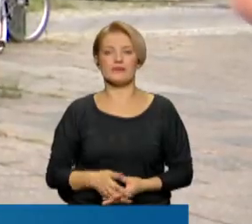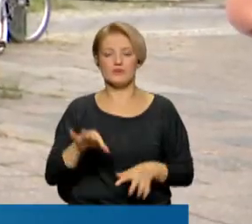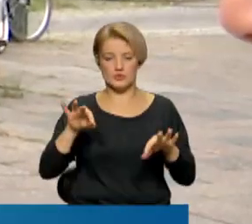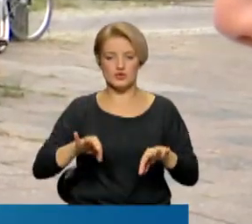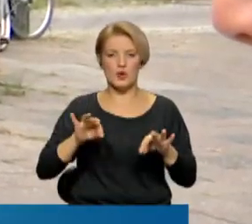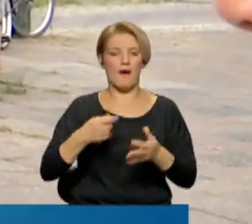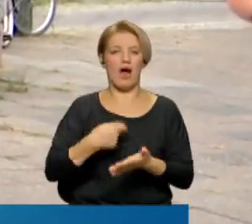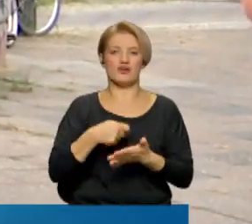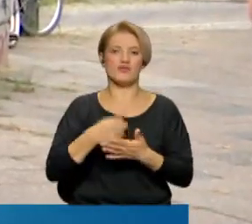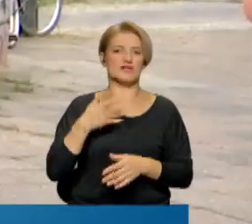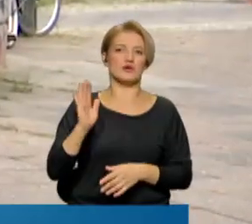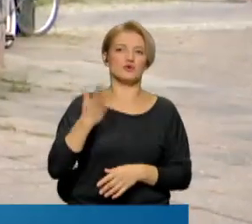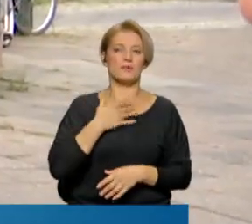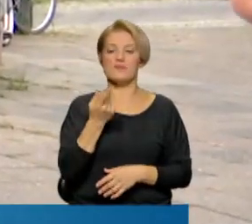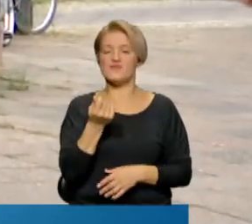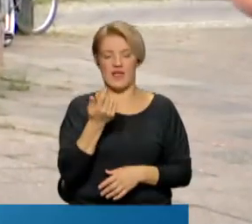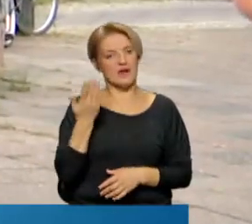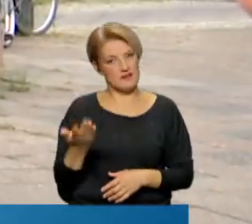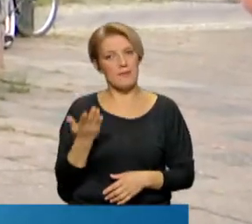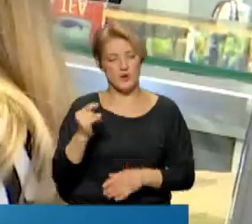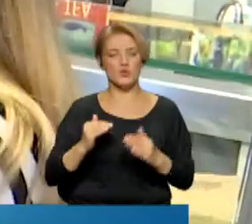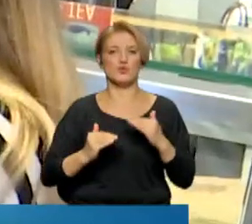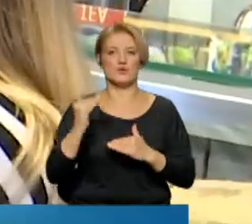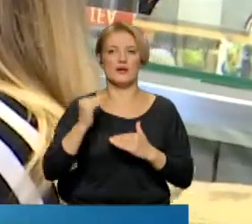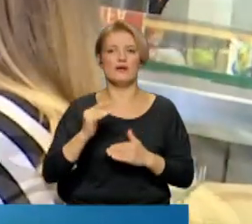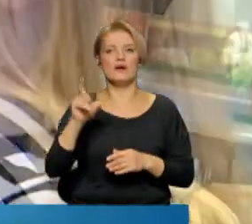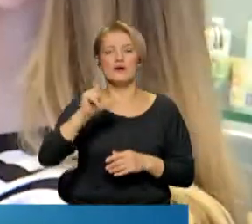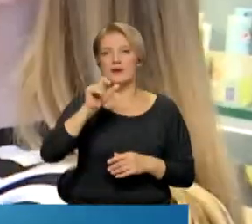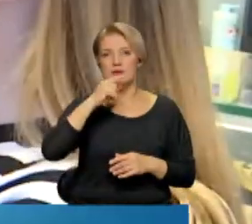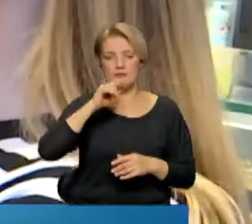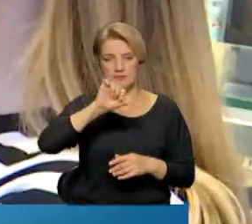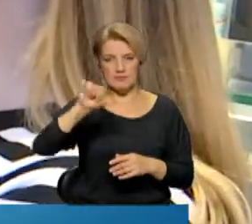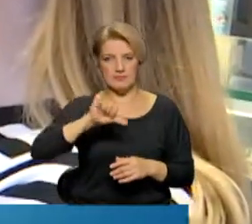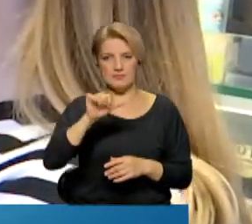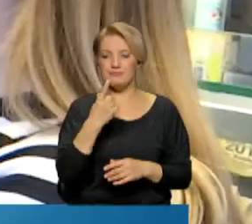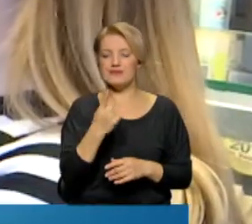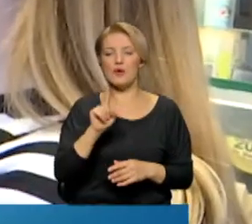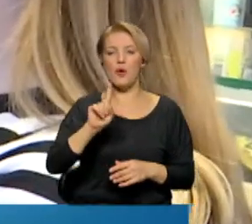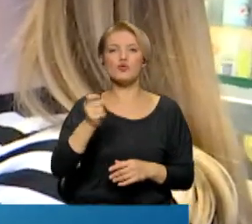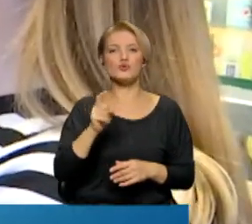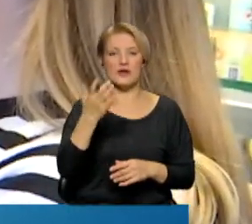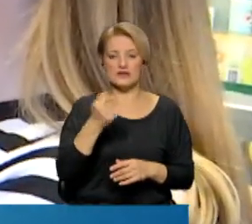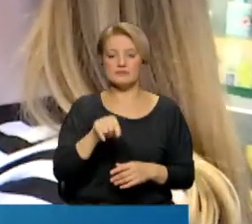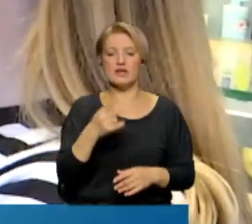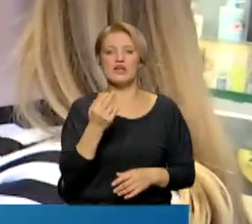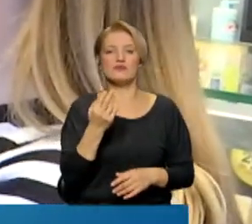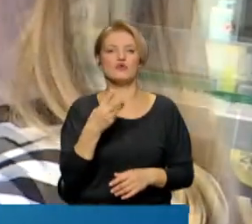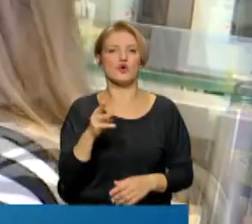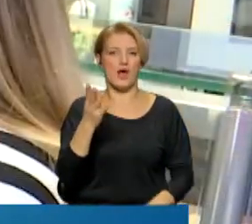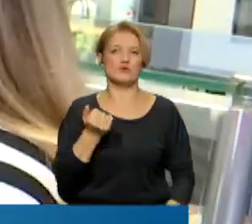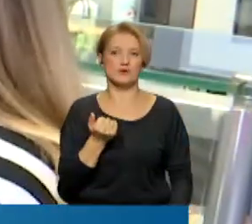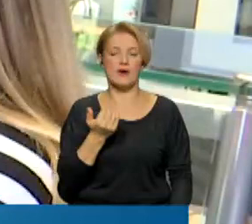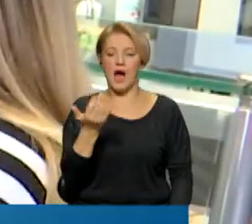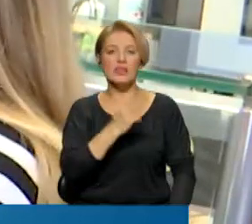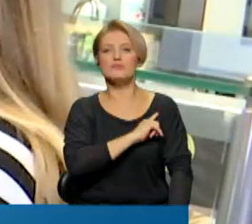Şu anda alışverişe gidiyorum. Fiyatlar tabii ki yükseldi. Ayçiçek yani 1.19 alırken şu anda 2.5 euroya alabiliyoruz.